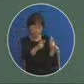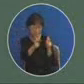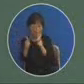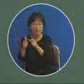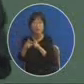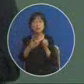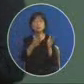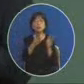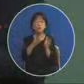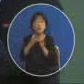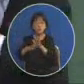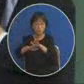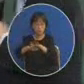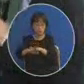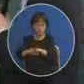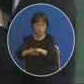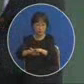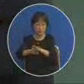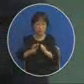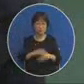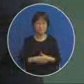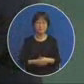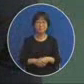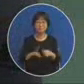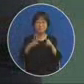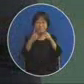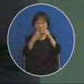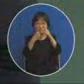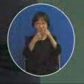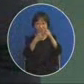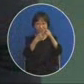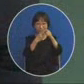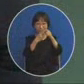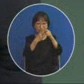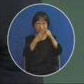covenant, God will prepare these things for you. 이때부터 하나님은